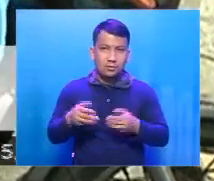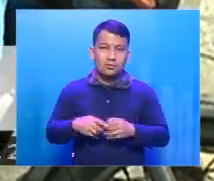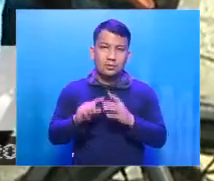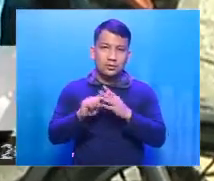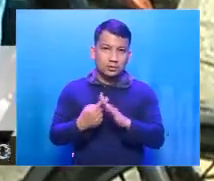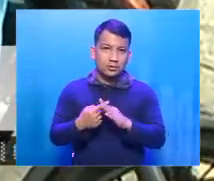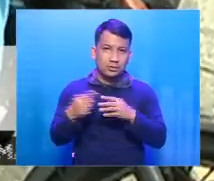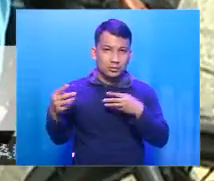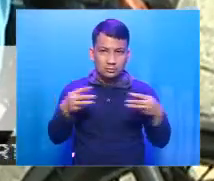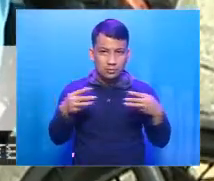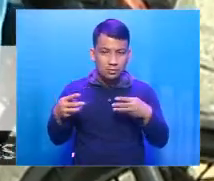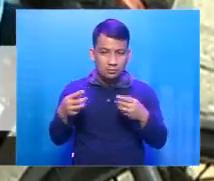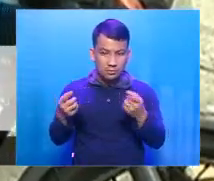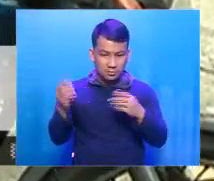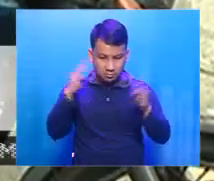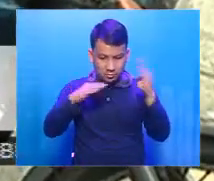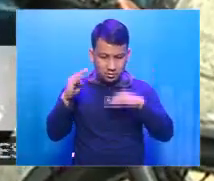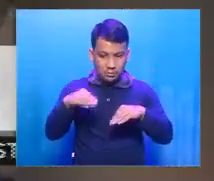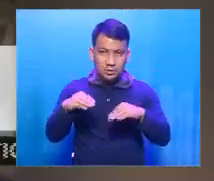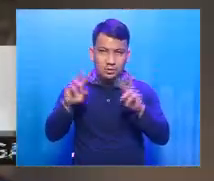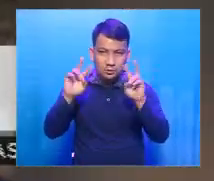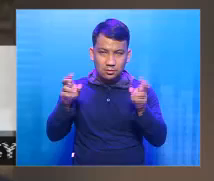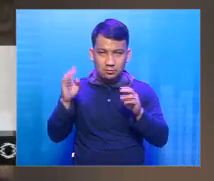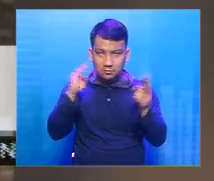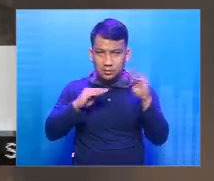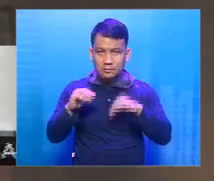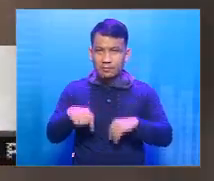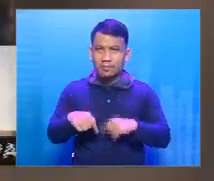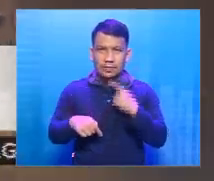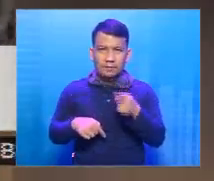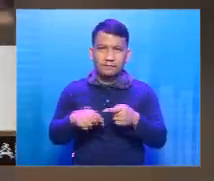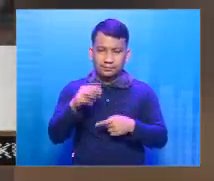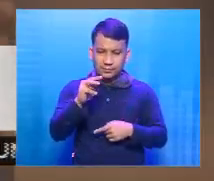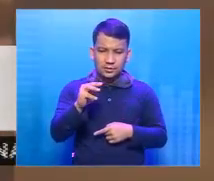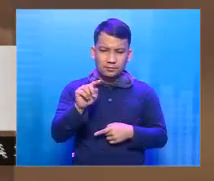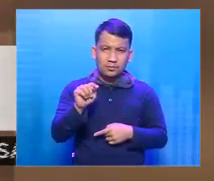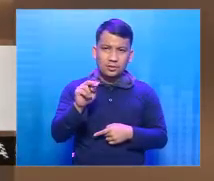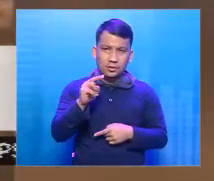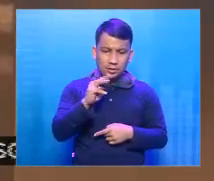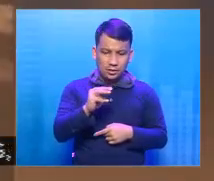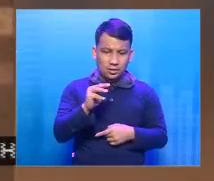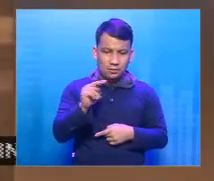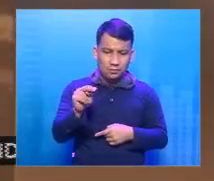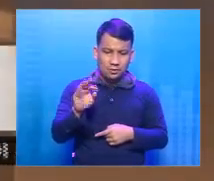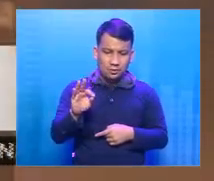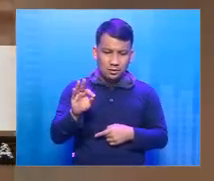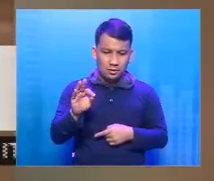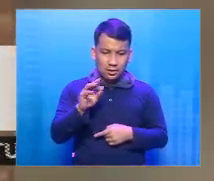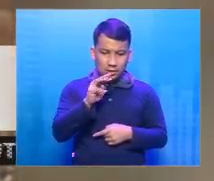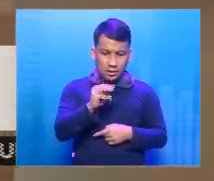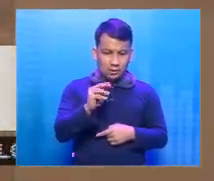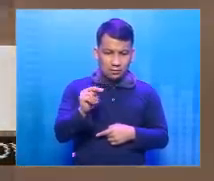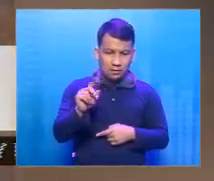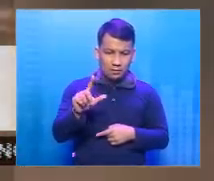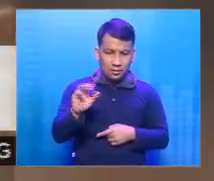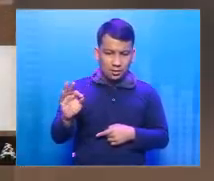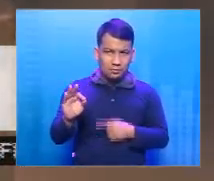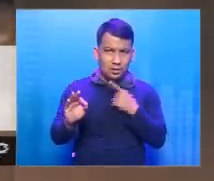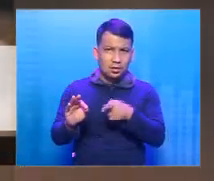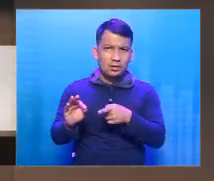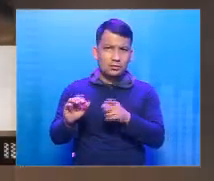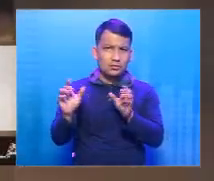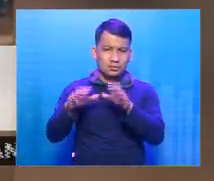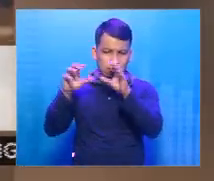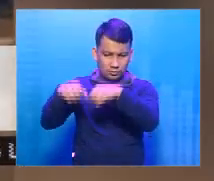Pagsisimula ng malaking kaguluhan yan at issue. No? Pero ang MNLF na mismo ang nagsabi, hindi nila kinikilala ang mga